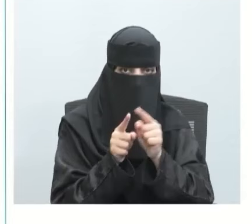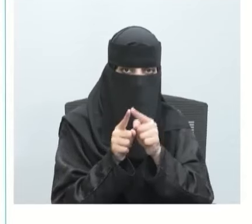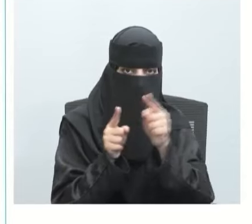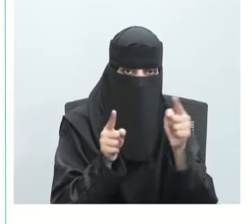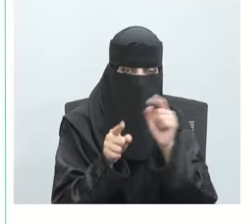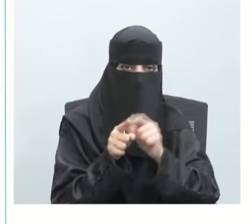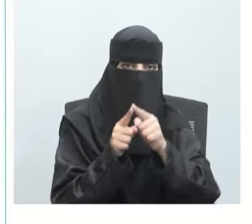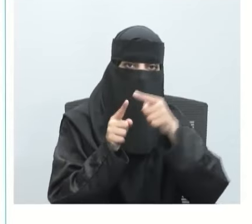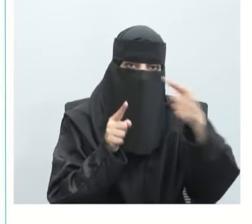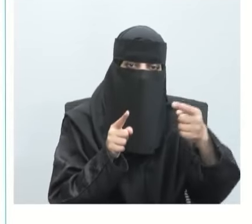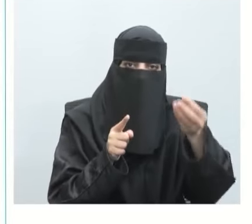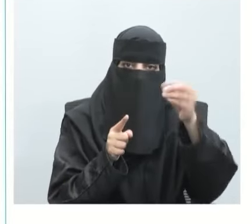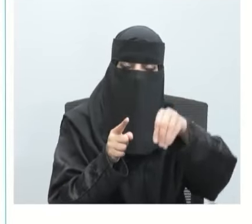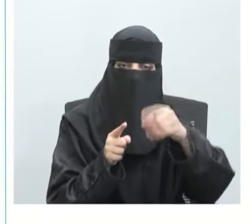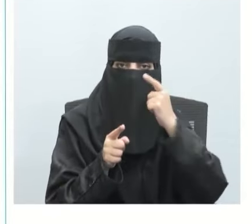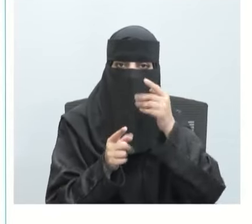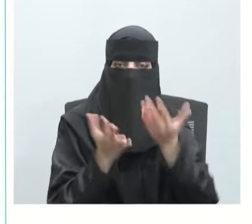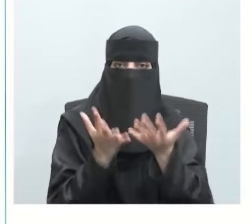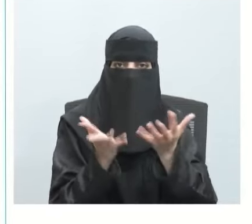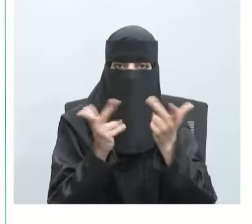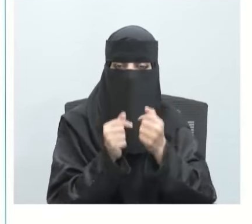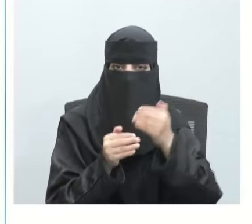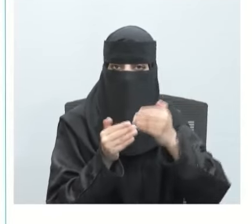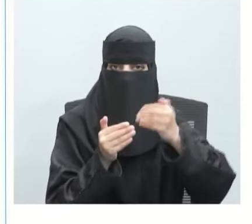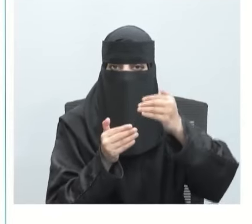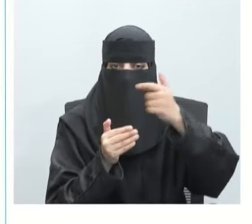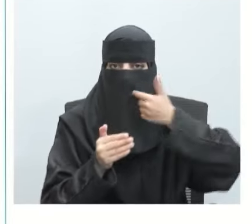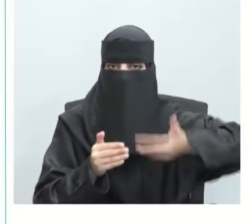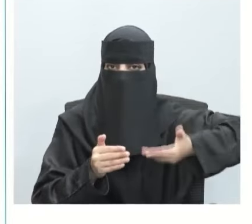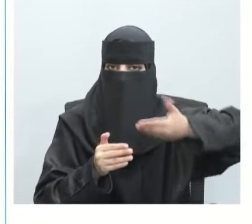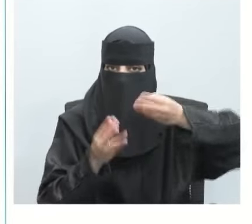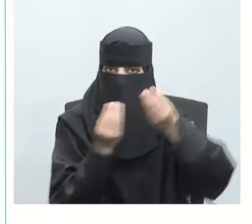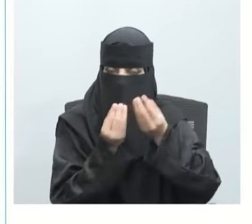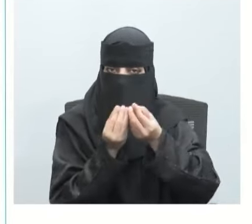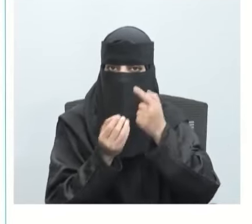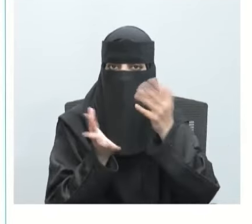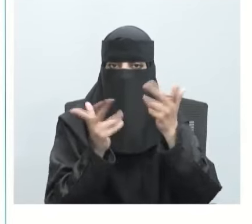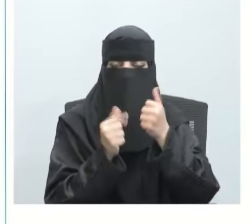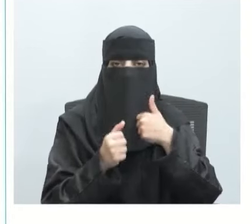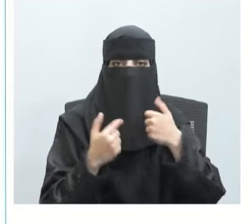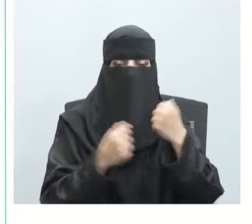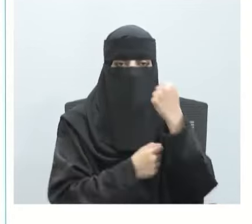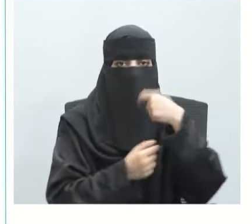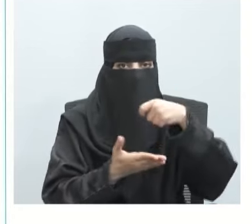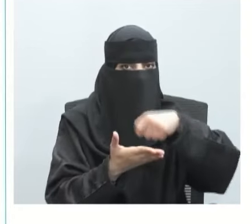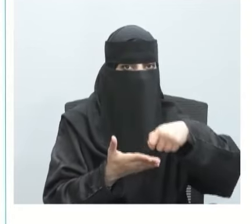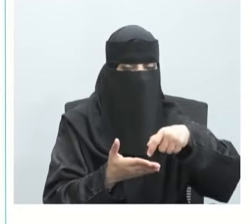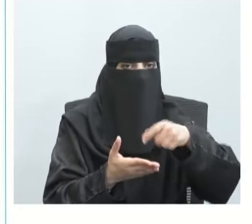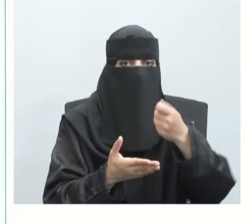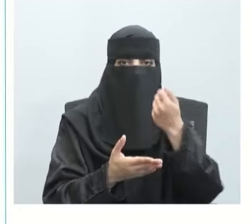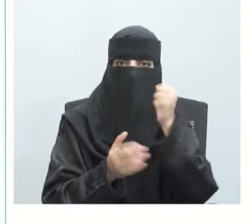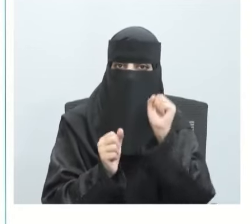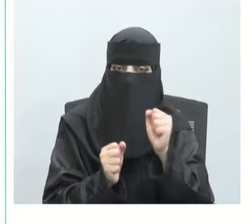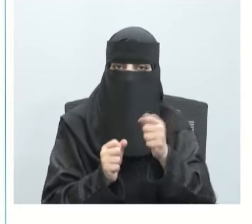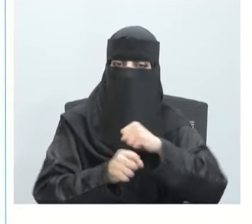او طويله الاجل وتراعي فيها جميع مراحلك العمريه وكذلك القوه الشرائيه للنقود